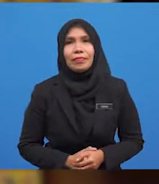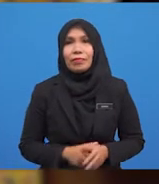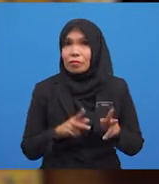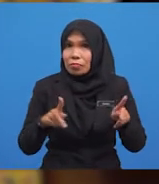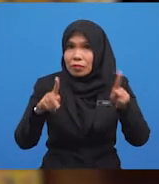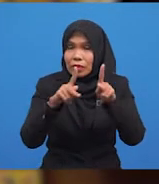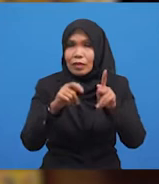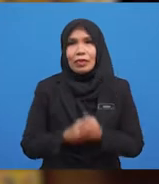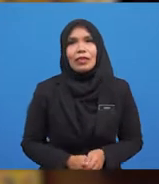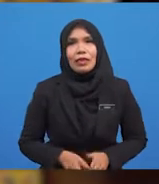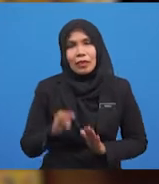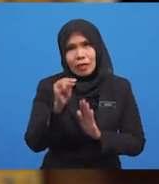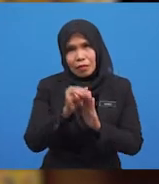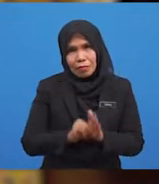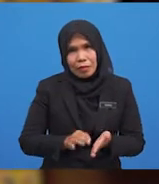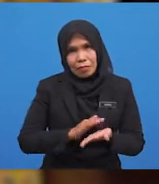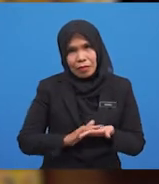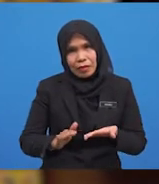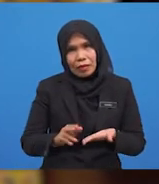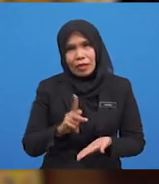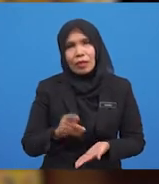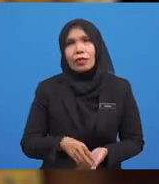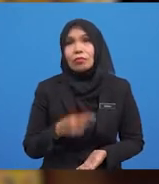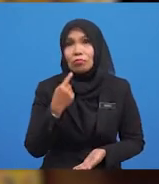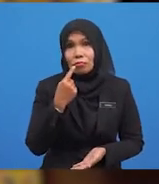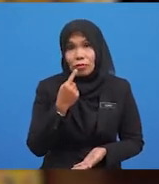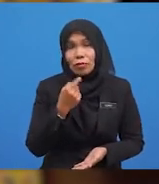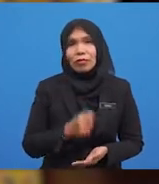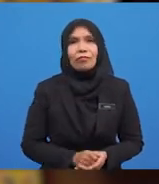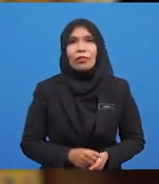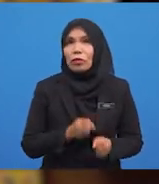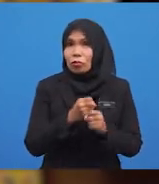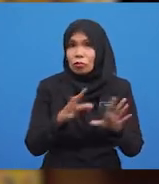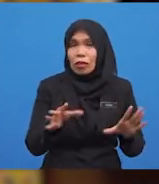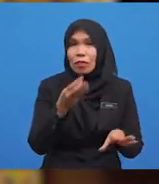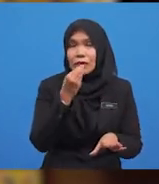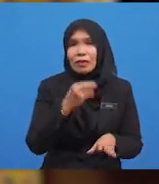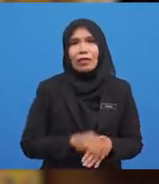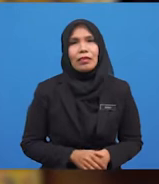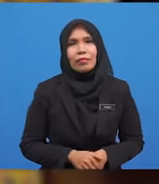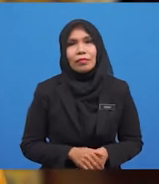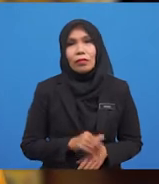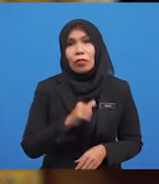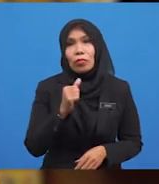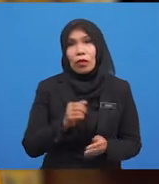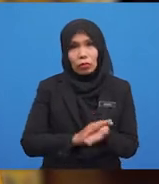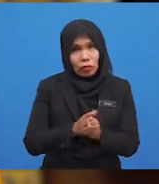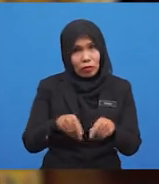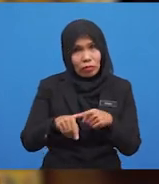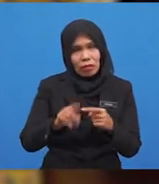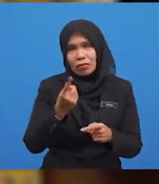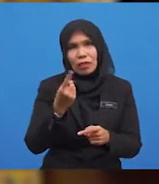Pentingnya membersihkan mulut selepas makan, bukan hanya mencuci tangan.